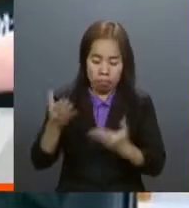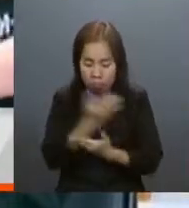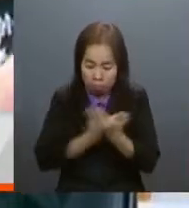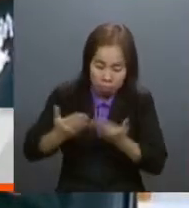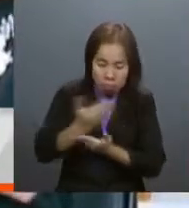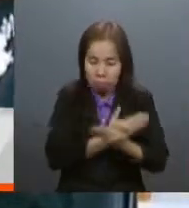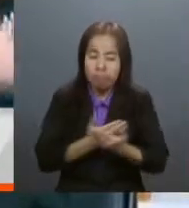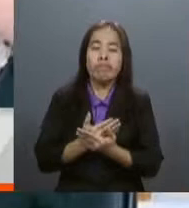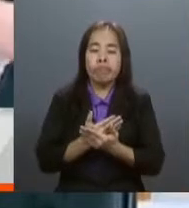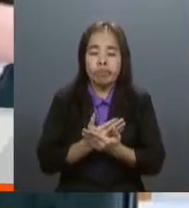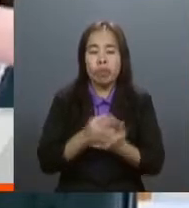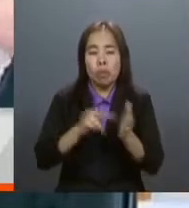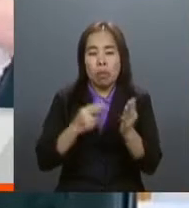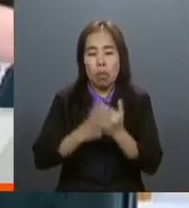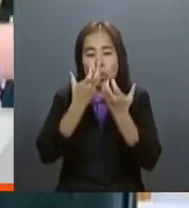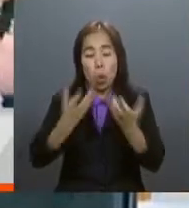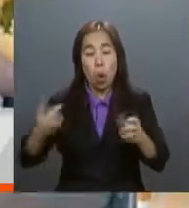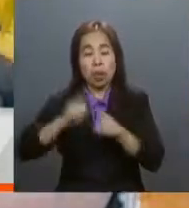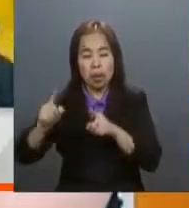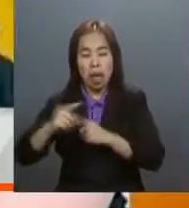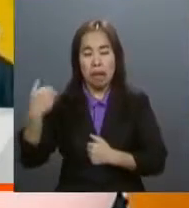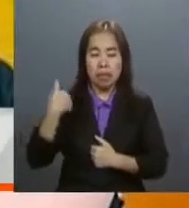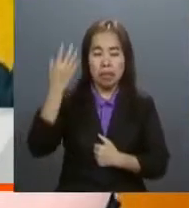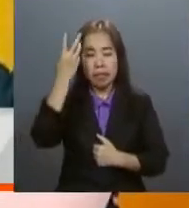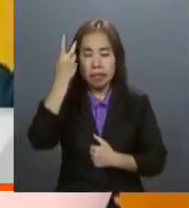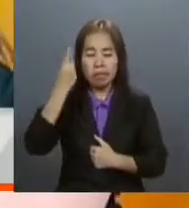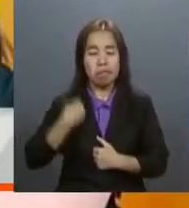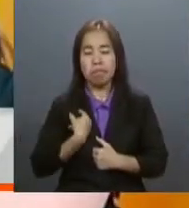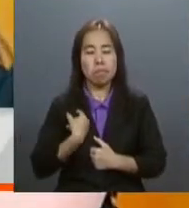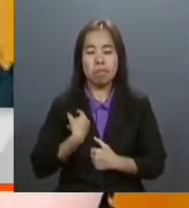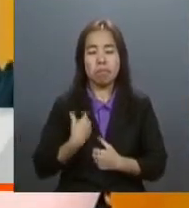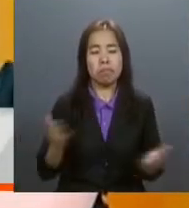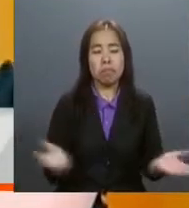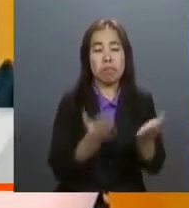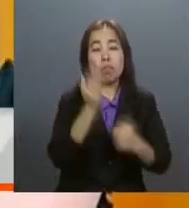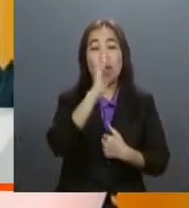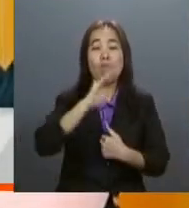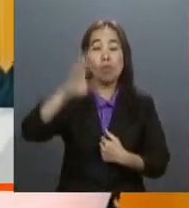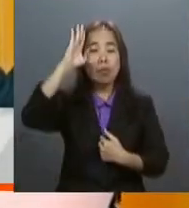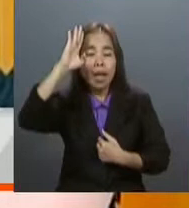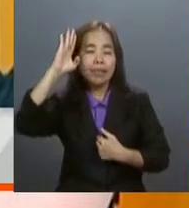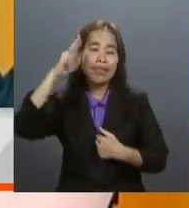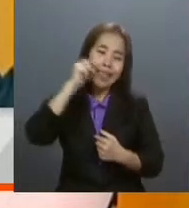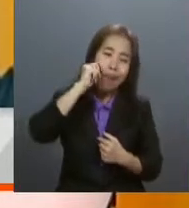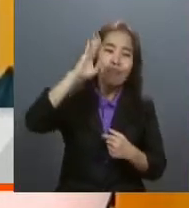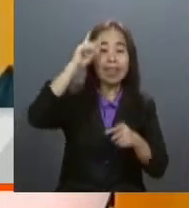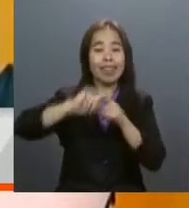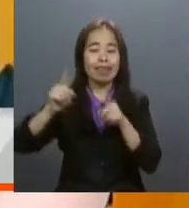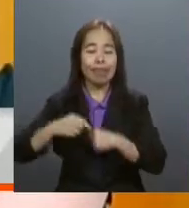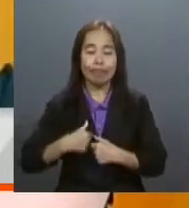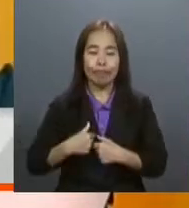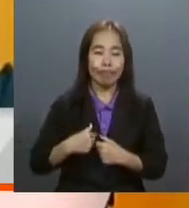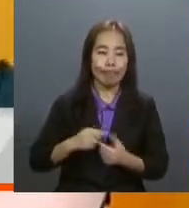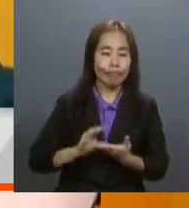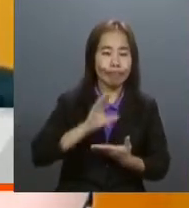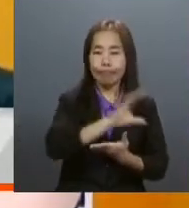ทีของเจ้าของสินค้าว่าจะถอดโฆษณาออกจากสถานีโทรทัศน์ช่อง3และช่วงรายการข่าวของนายสรยุทธ์โ